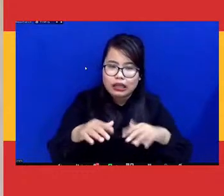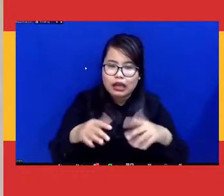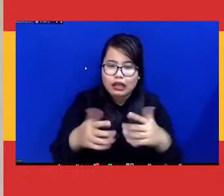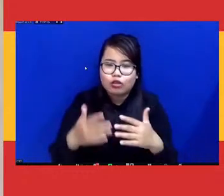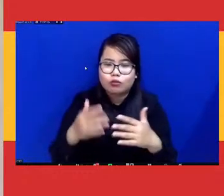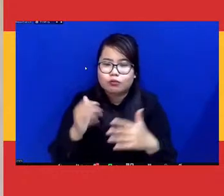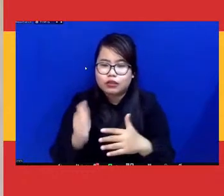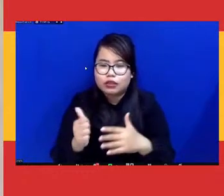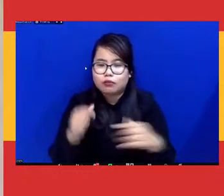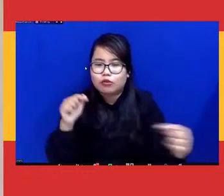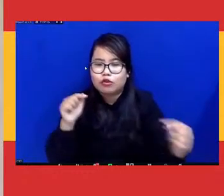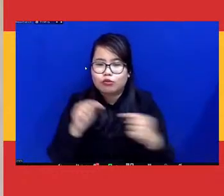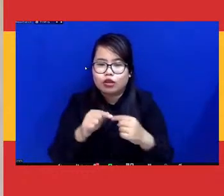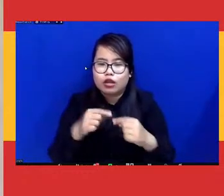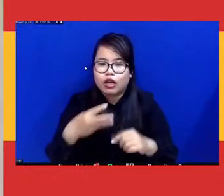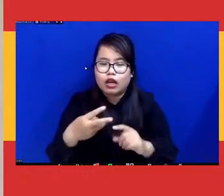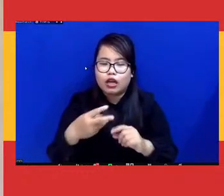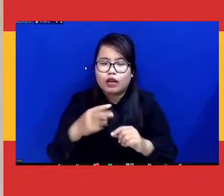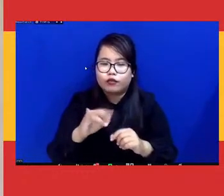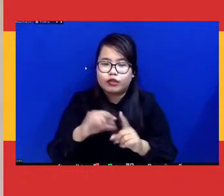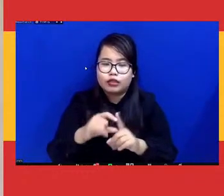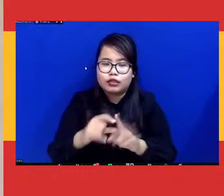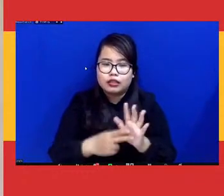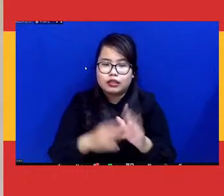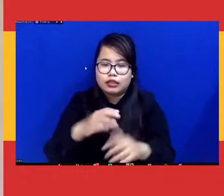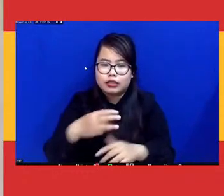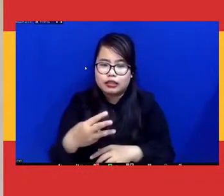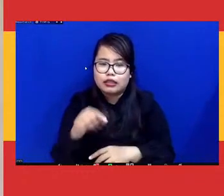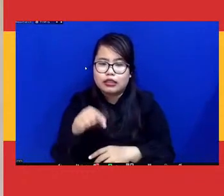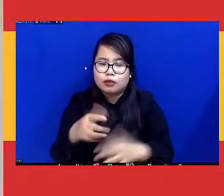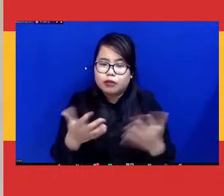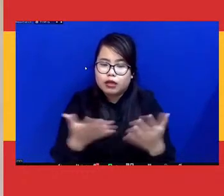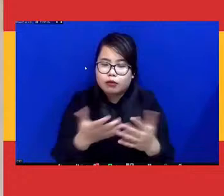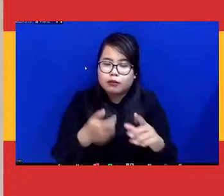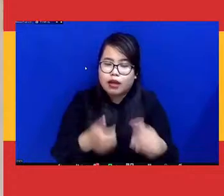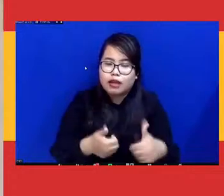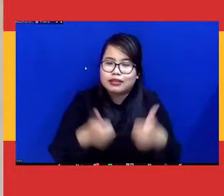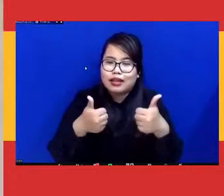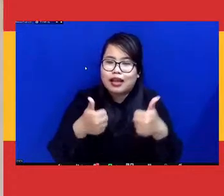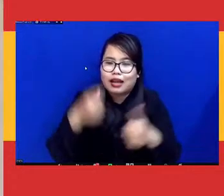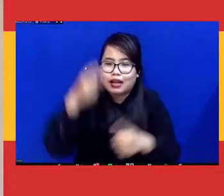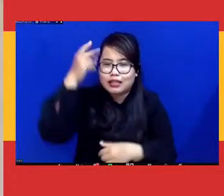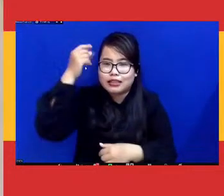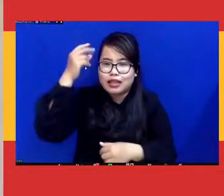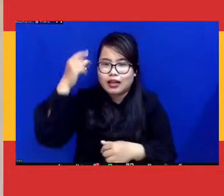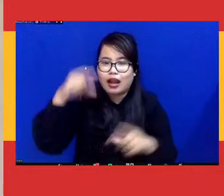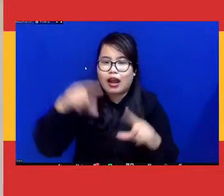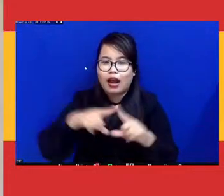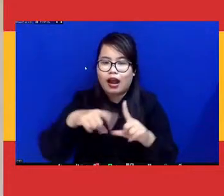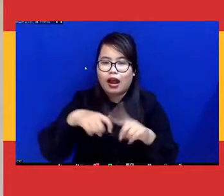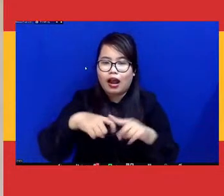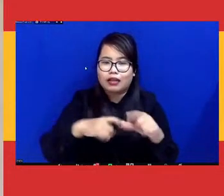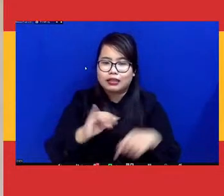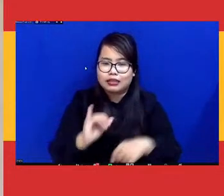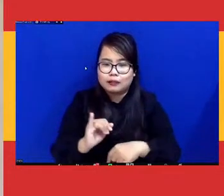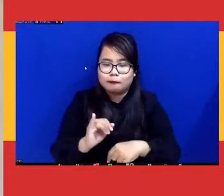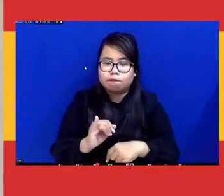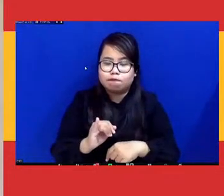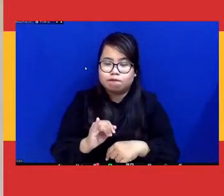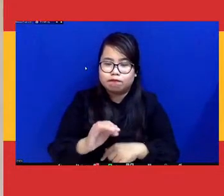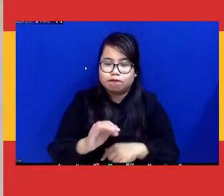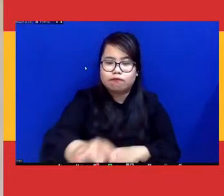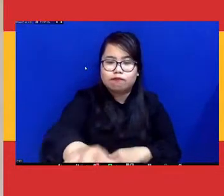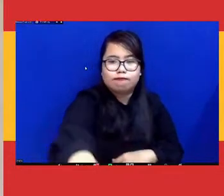pada evidence yang akan membuahkan rencana-rencana aksi dengan